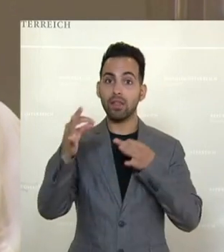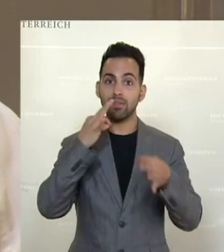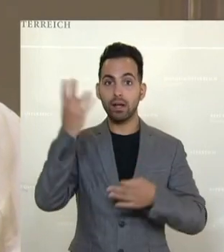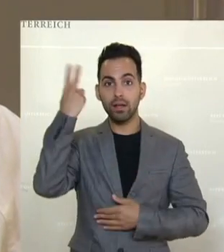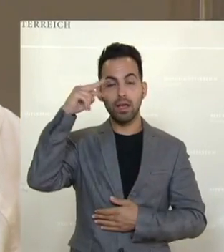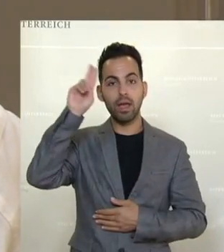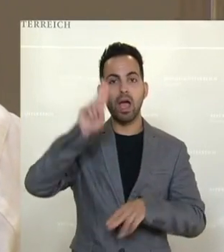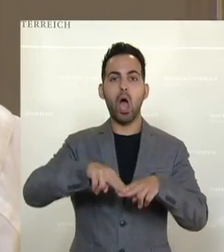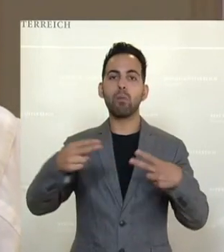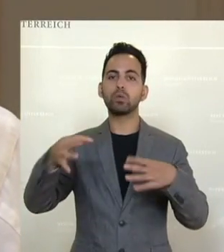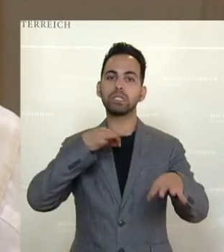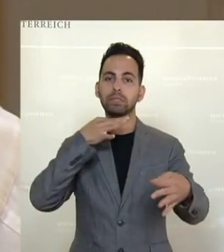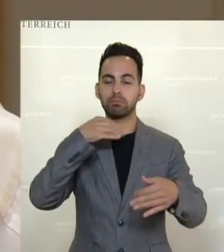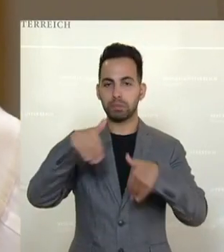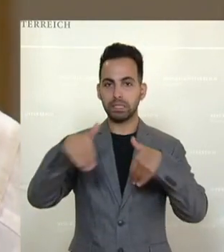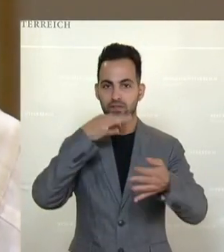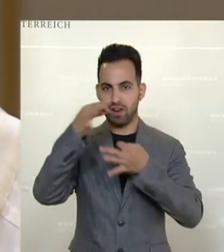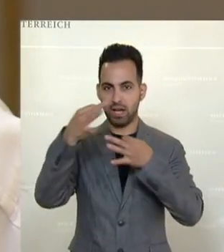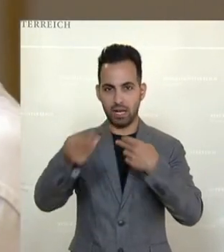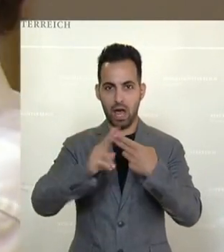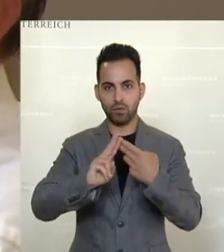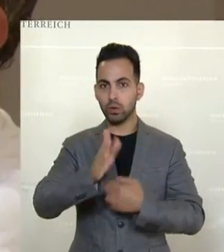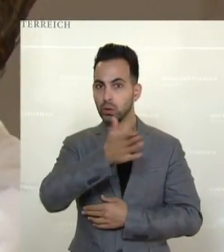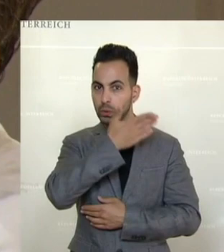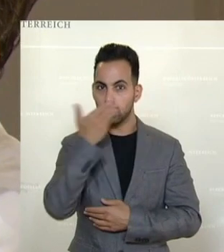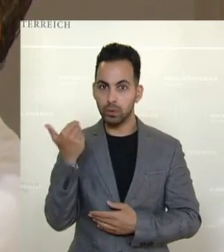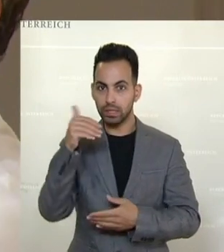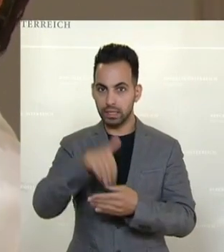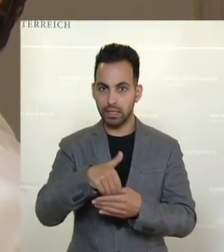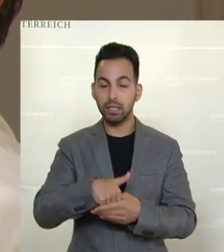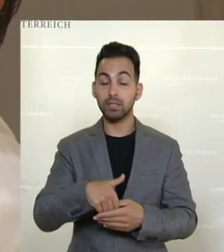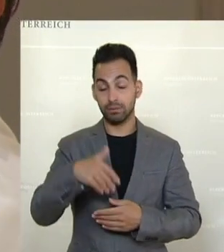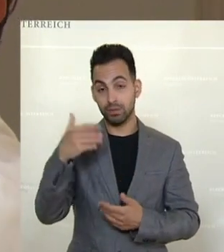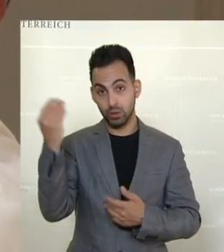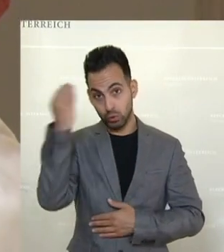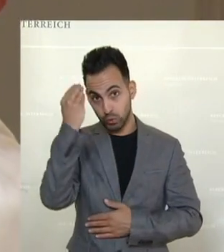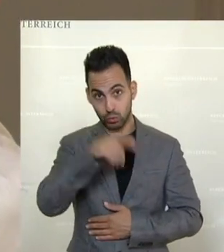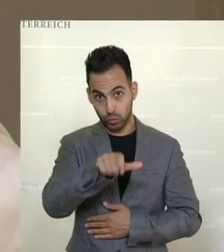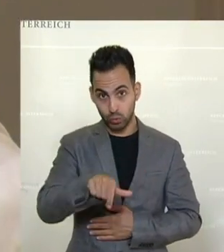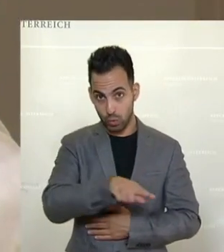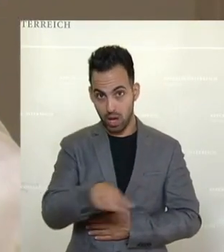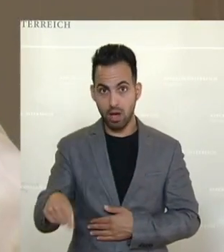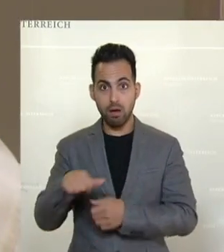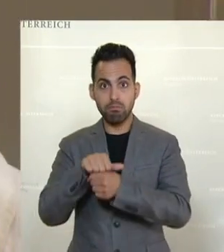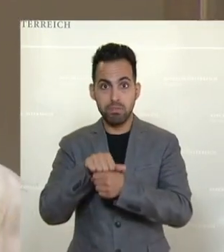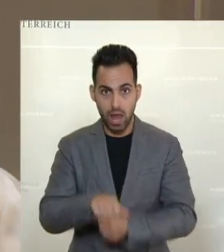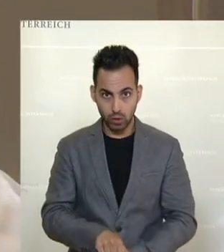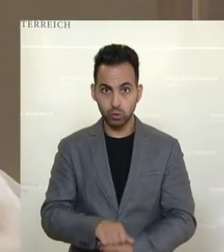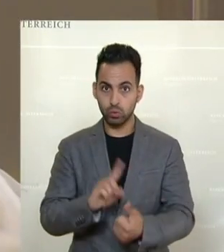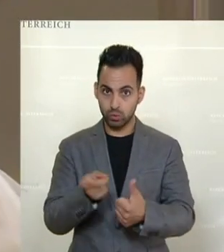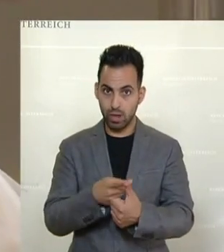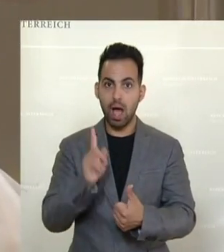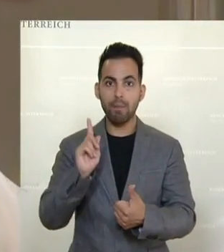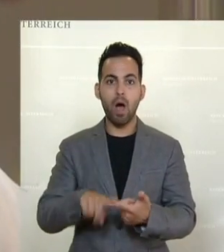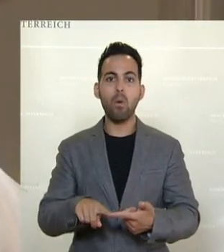Sie nicht beantwortet, oder die Fragen, die Sie uns nicht beantwortet haben, hat aber nicht nur bei Schülern zu massiven Belastungen geführt, sondern vor allem